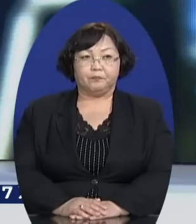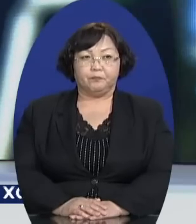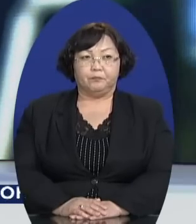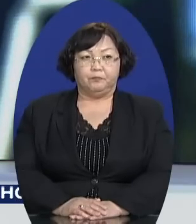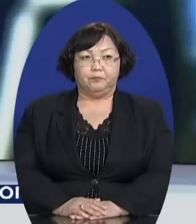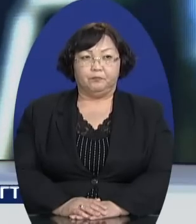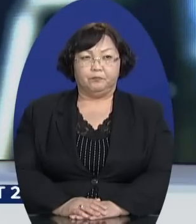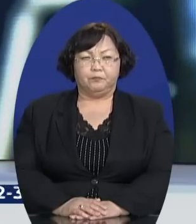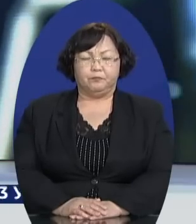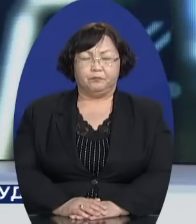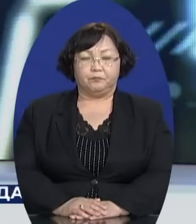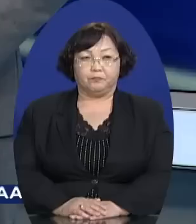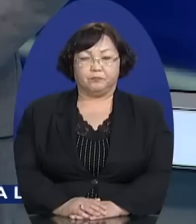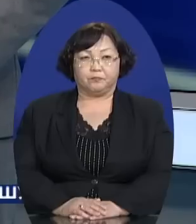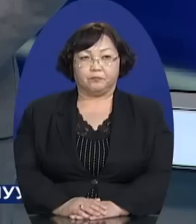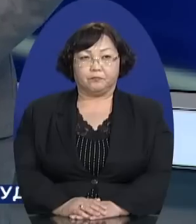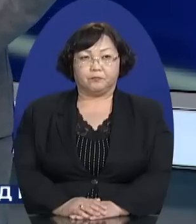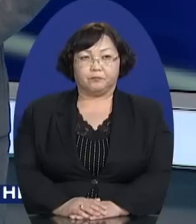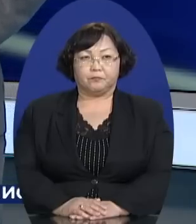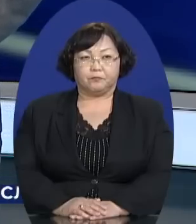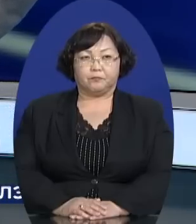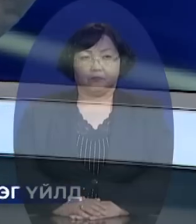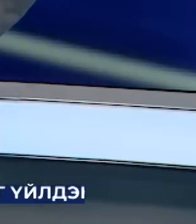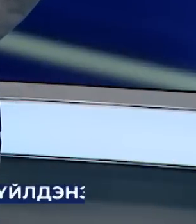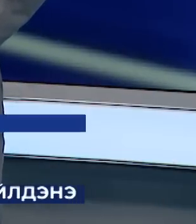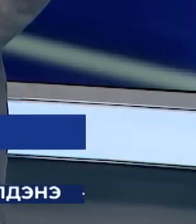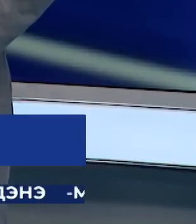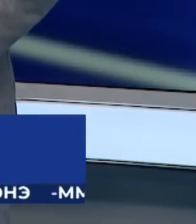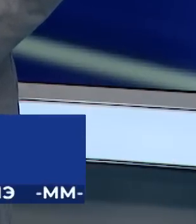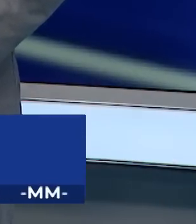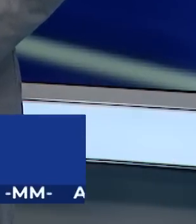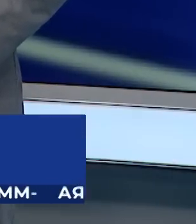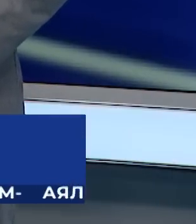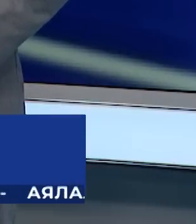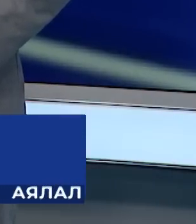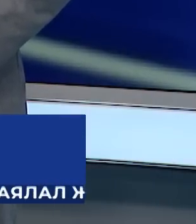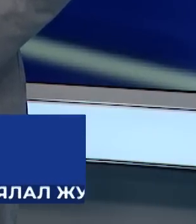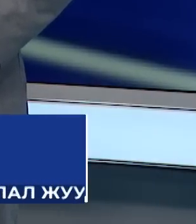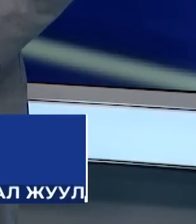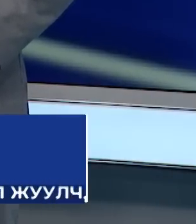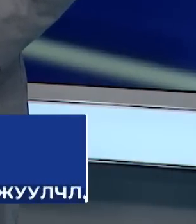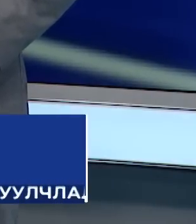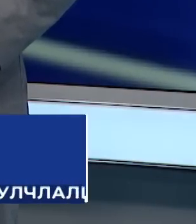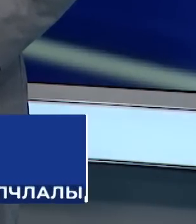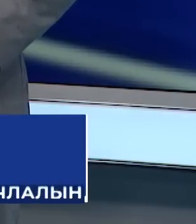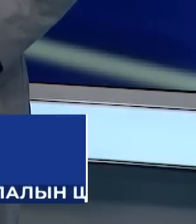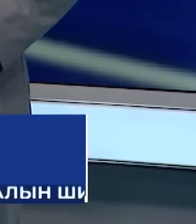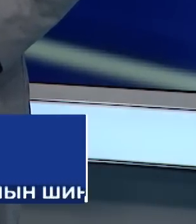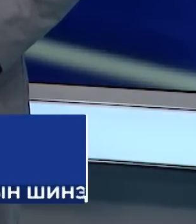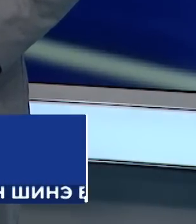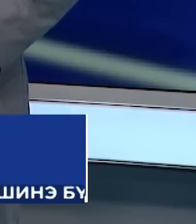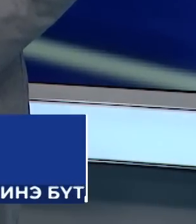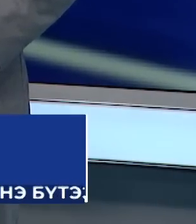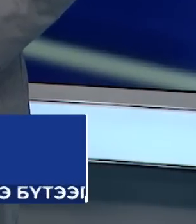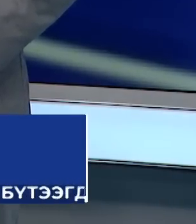студиуд ууган баяр ижилж байна. Орон дөргийн эрхэмдүүд үзэгчдэд хамхандаа спортын мэдээ танилцуулъя. Зүүн Буудалд амын 2023 оны улсын аварга шалгаруулах